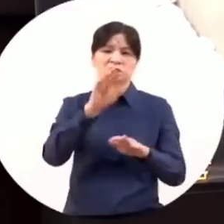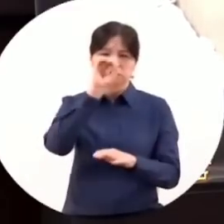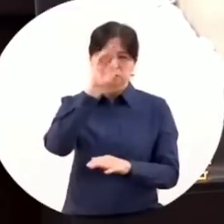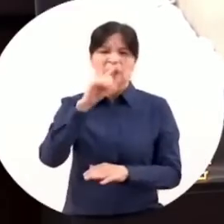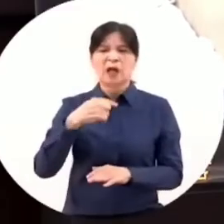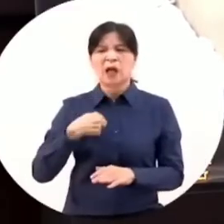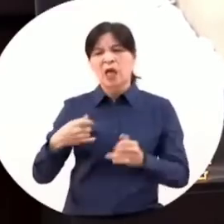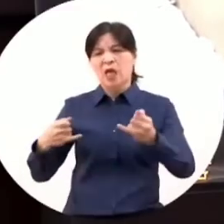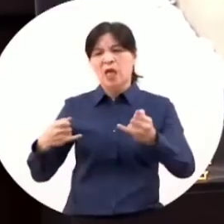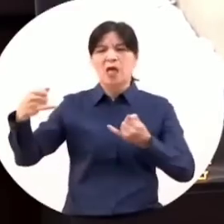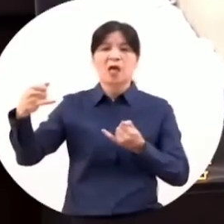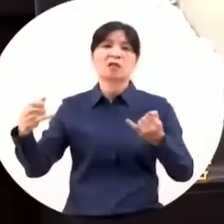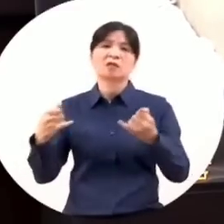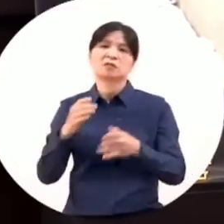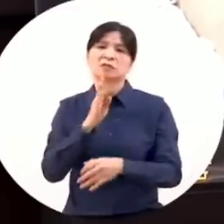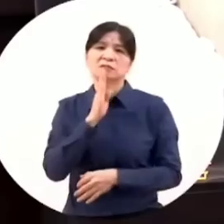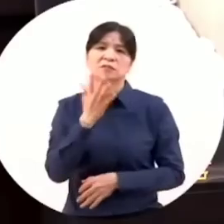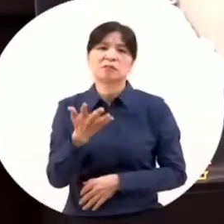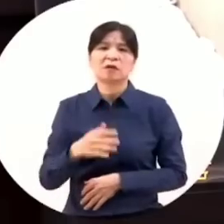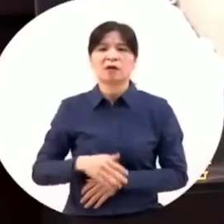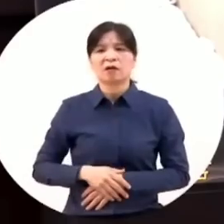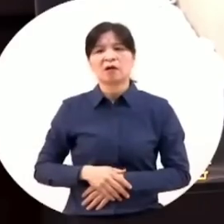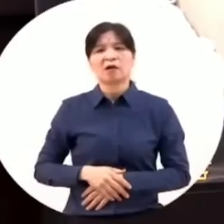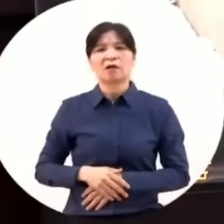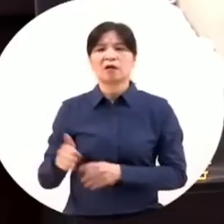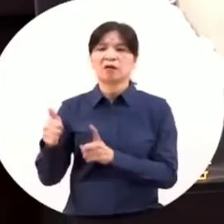这毋是政治对立是啥物？因为伊拢无要讲细节，